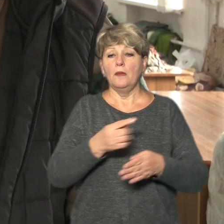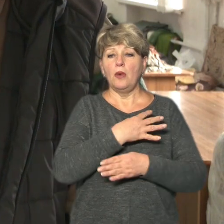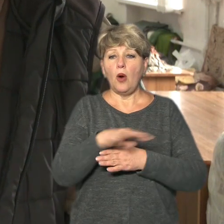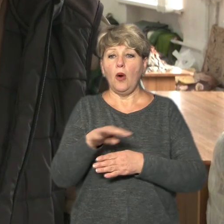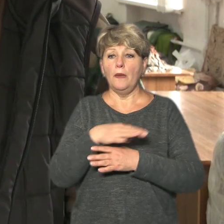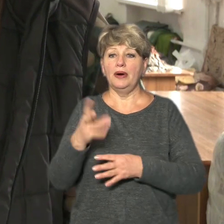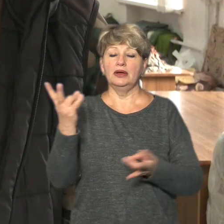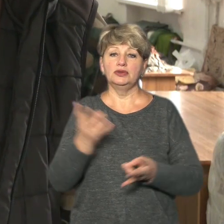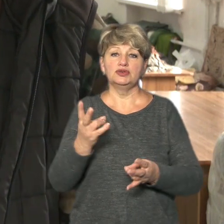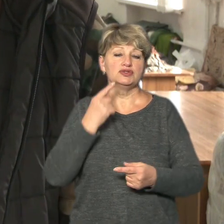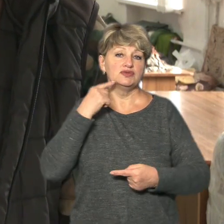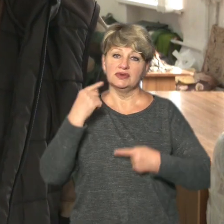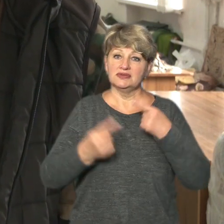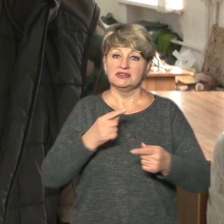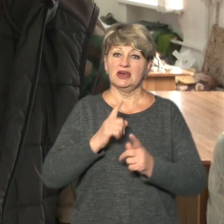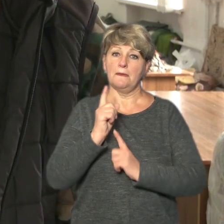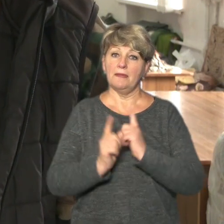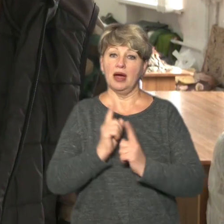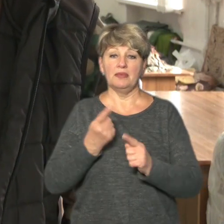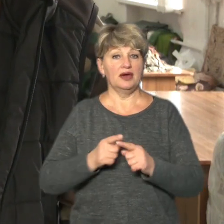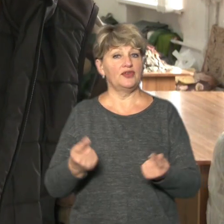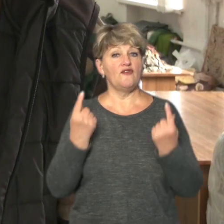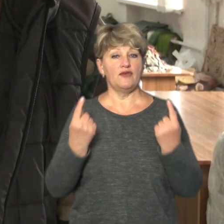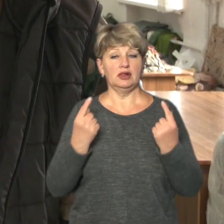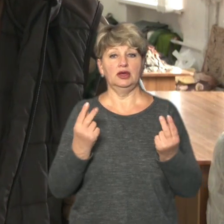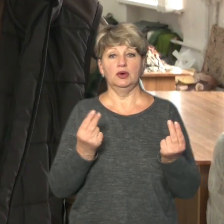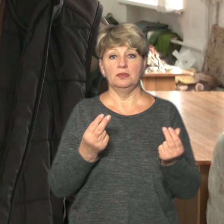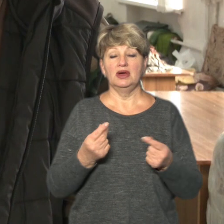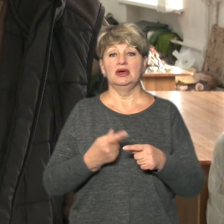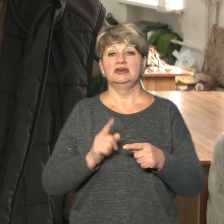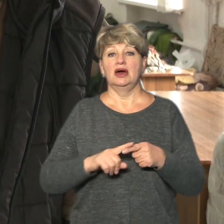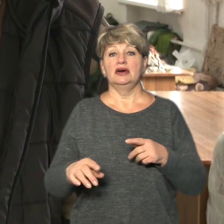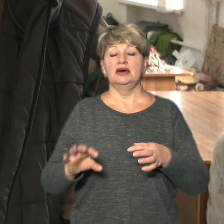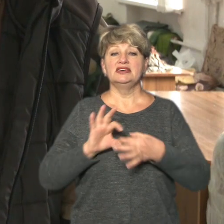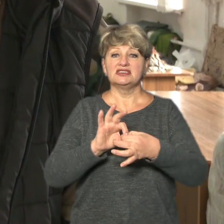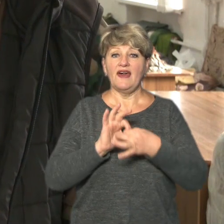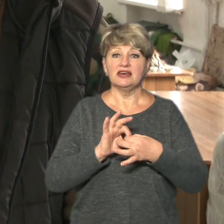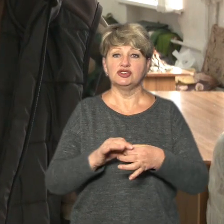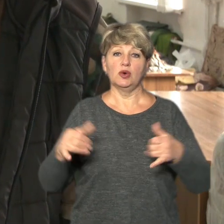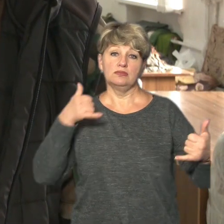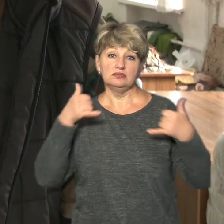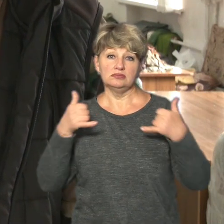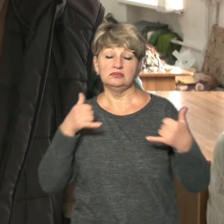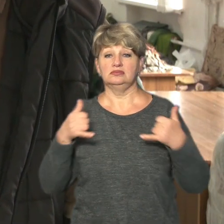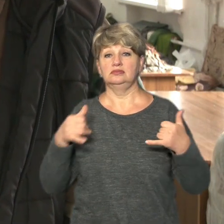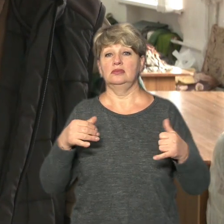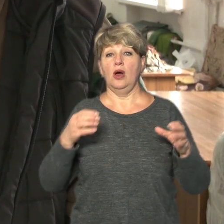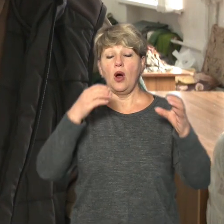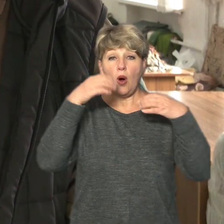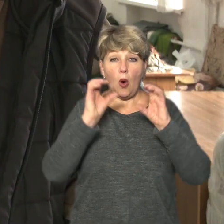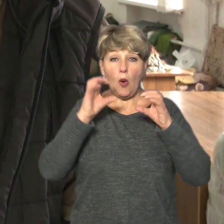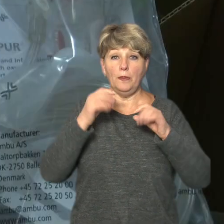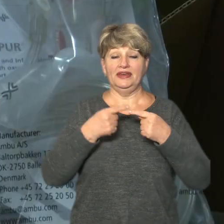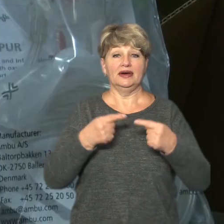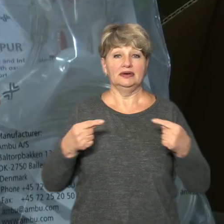треба постійно змінювати оце великі кошти засоби зв'язку які теж дороговартісні оптика і так далі